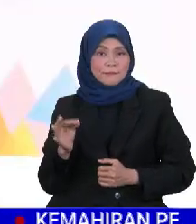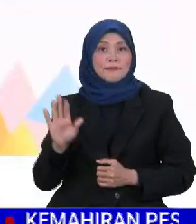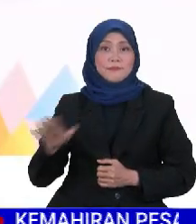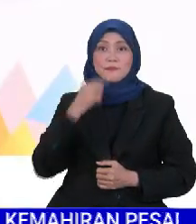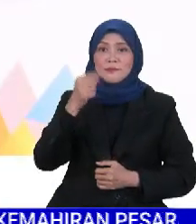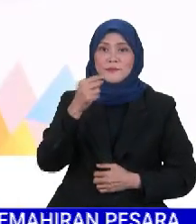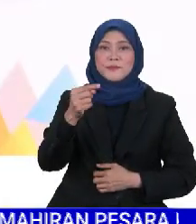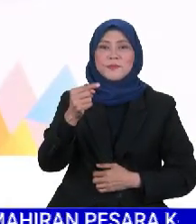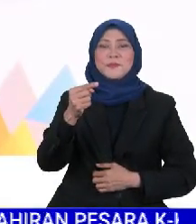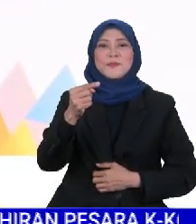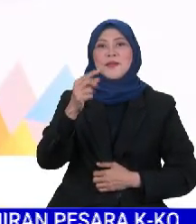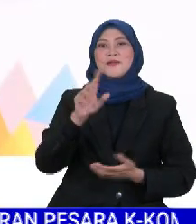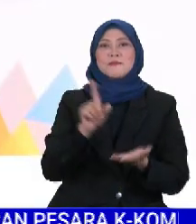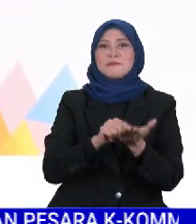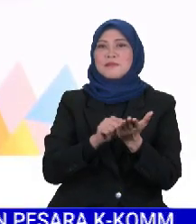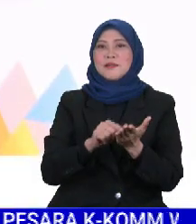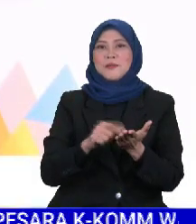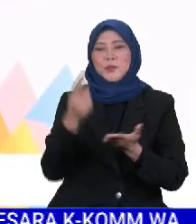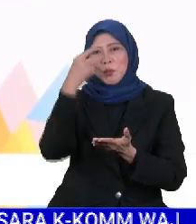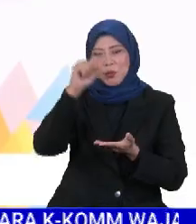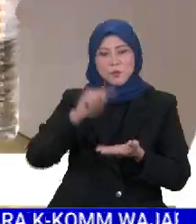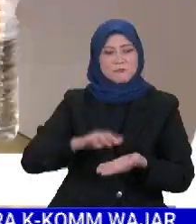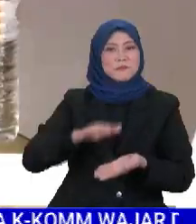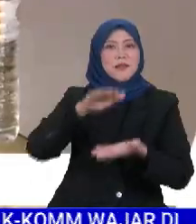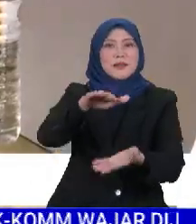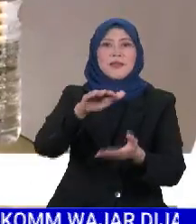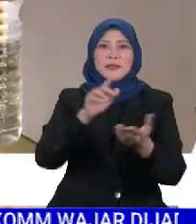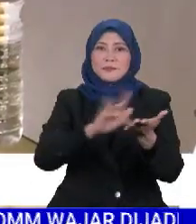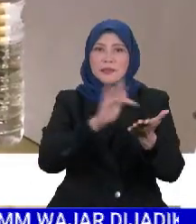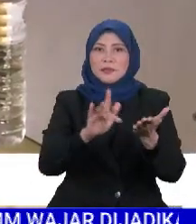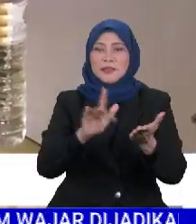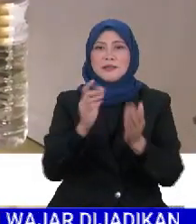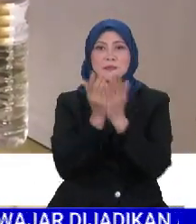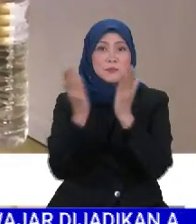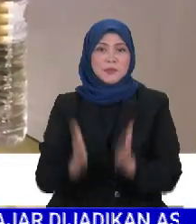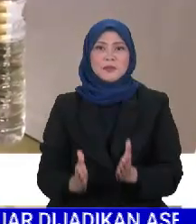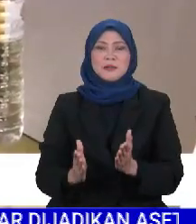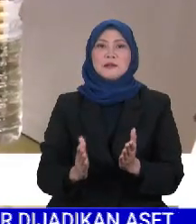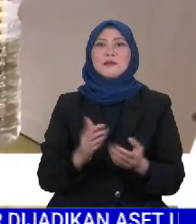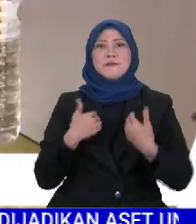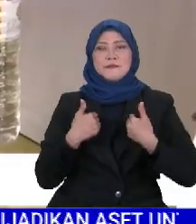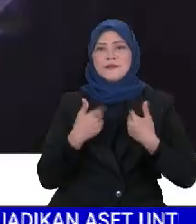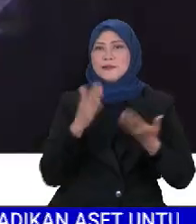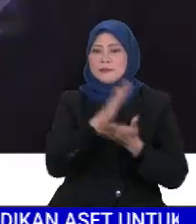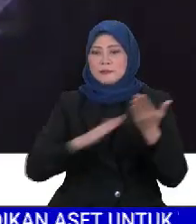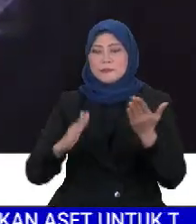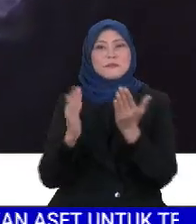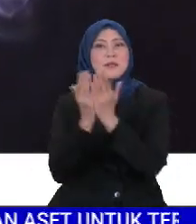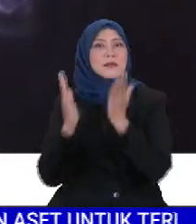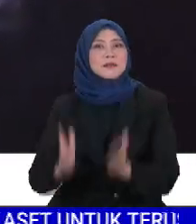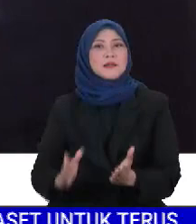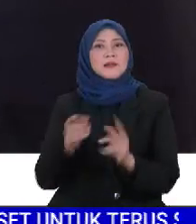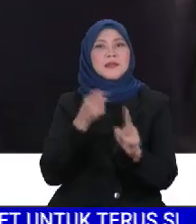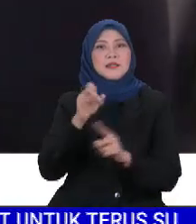berkata demikian pada sidang media selepas sesi pengagihan peranti siswa kepada para pelajar yang terdiri daripada penuntut